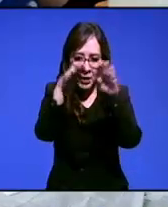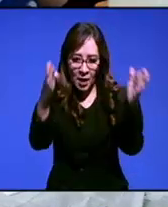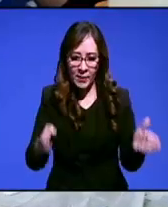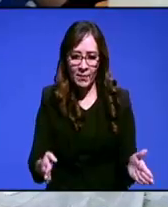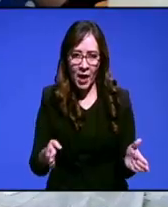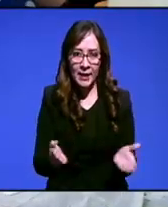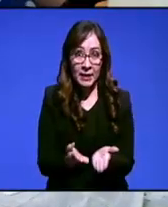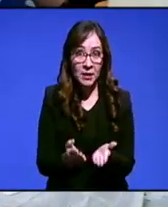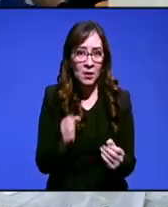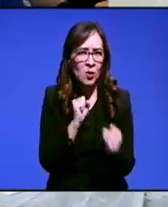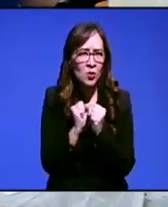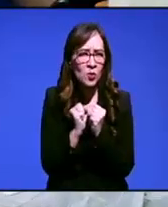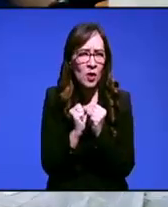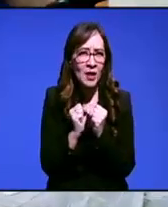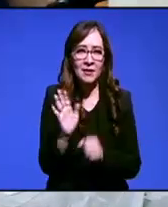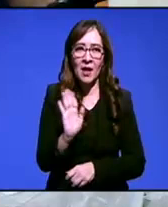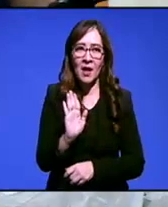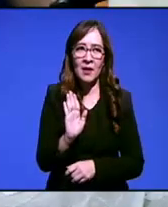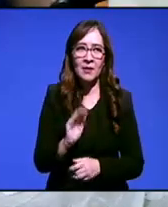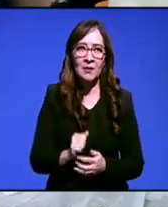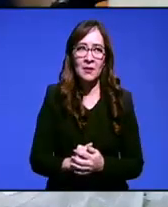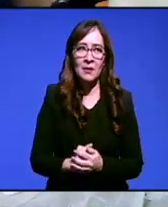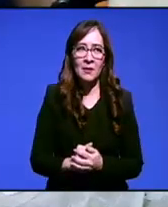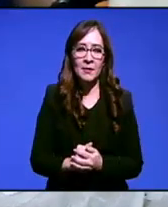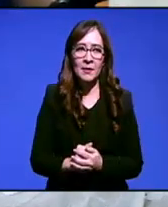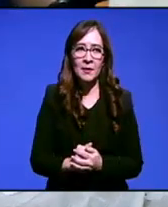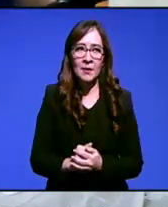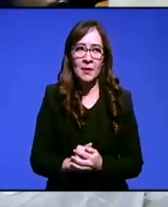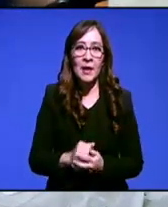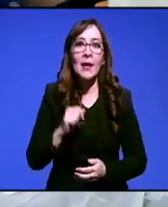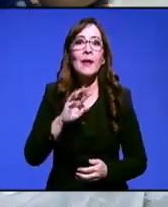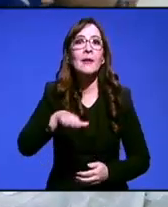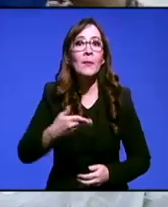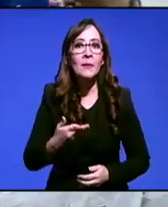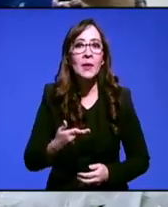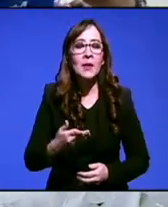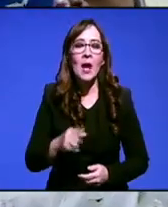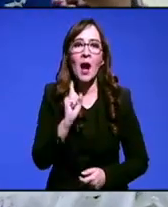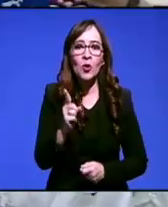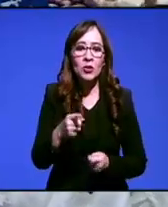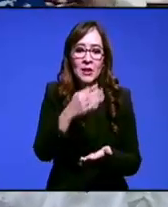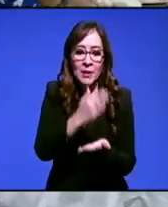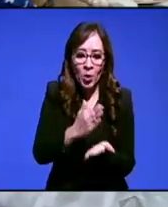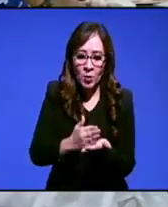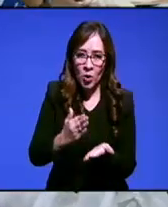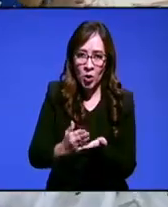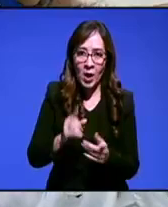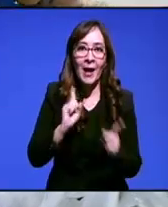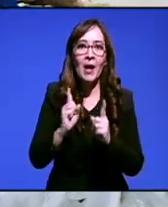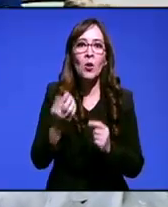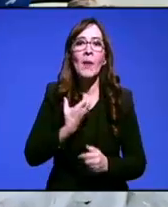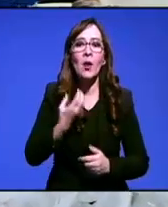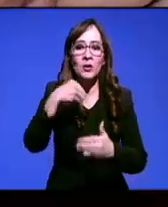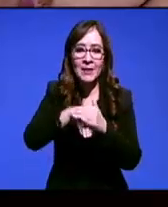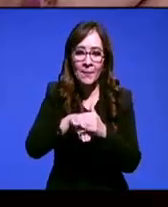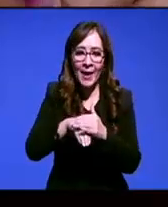dulu, diangin-anginin gitu. Tapi kalau yang masuk kulkas bisa juga? Bisa, tapi dipotong-potong dulu. Oh, oke, kalau gitu. Oh iya, saat penyimpanan sebaiknya bawang